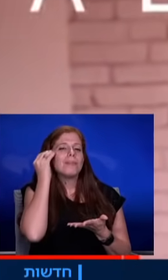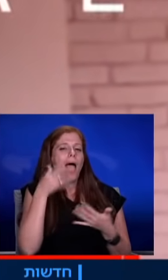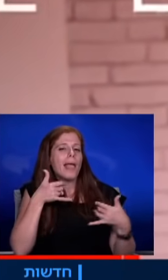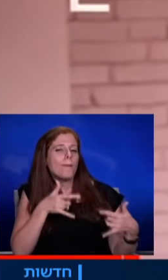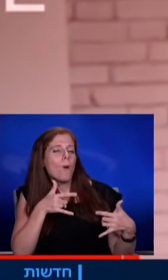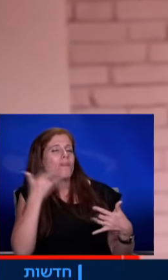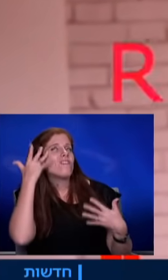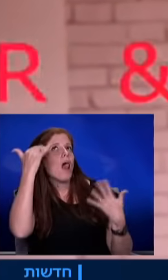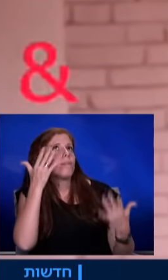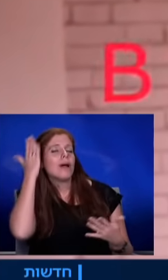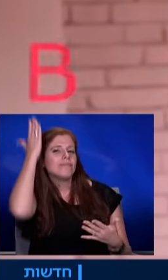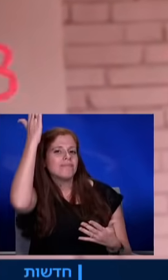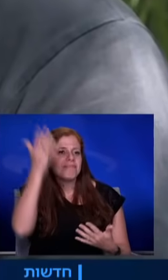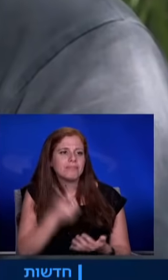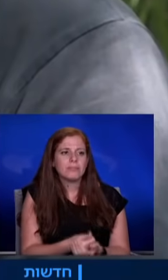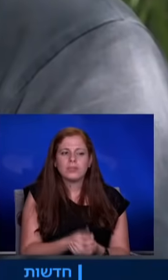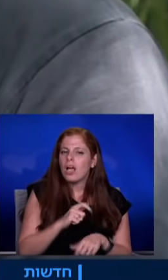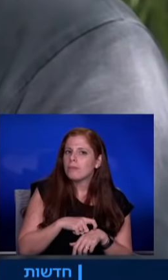השמיים. כמה זמן את כבר לא רוקדת?